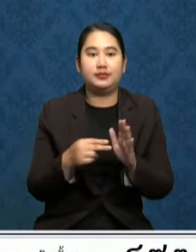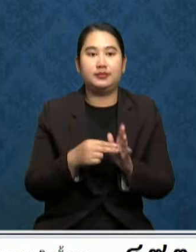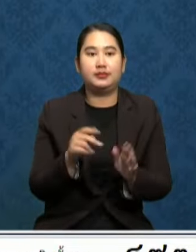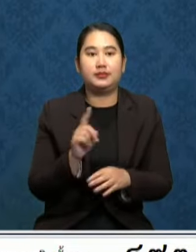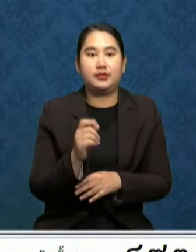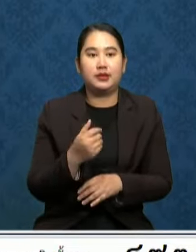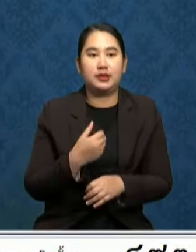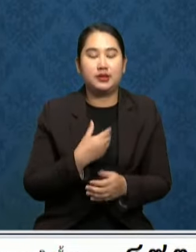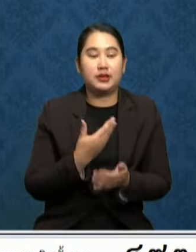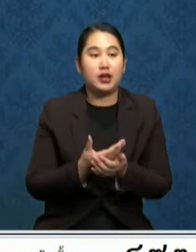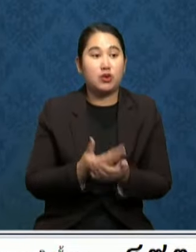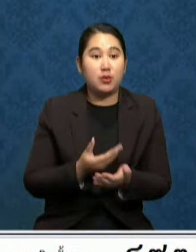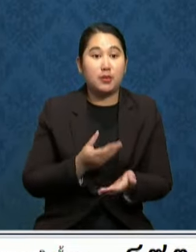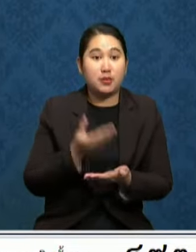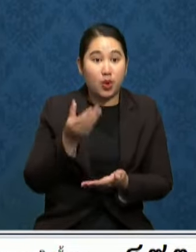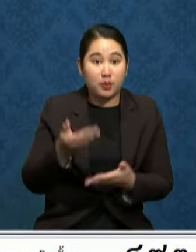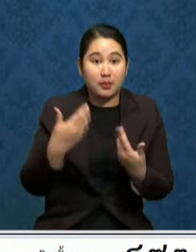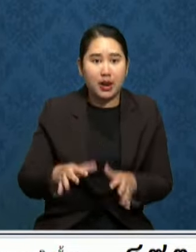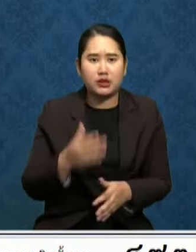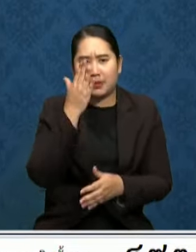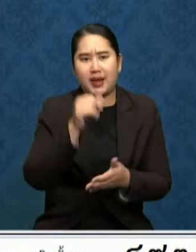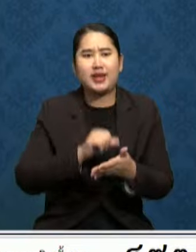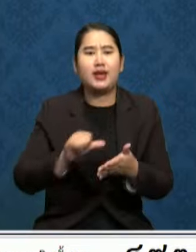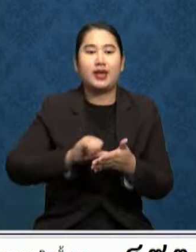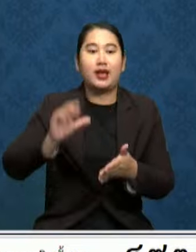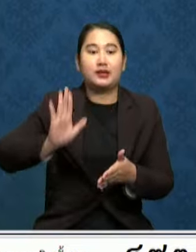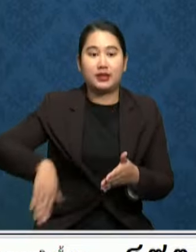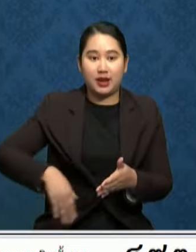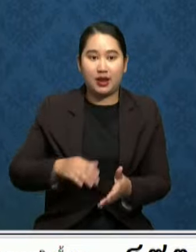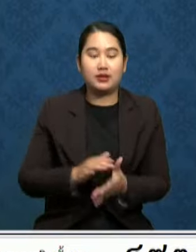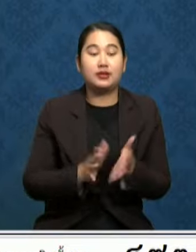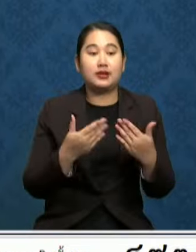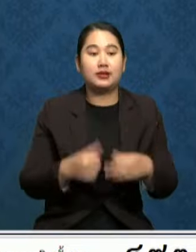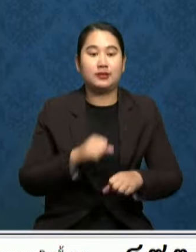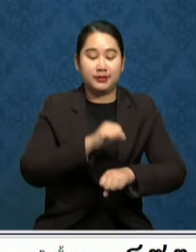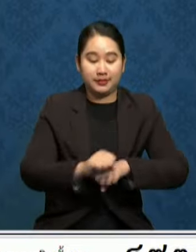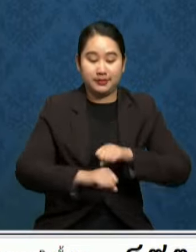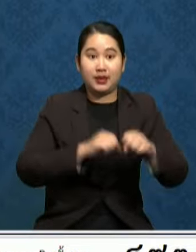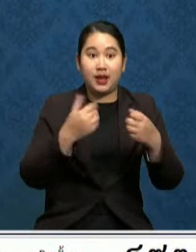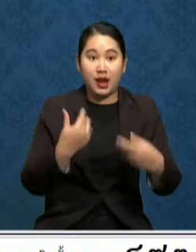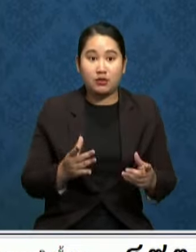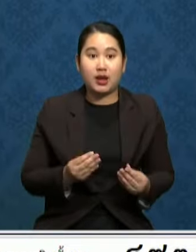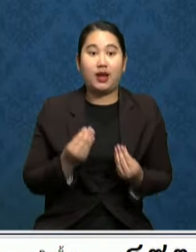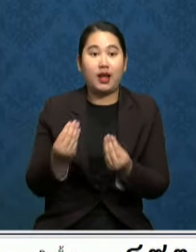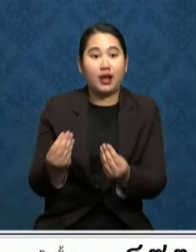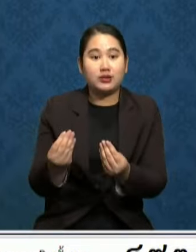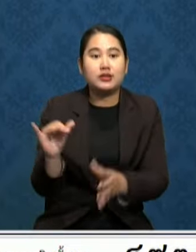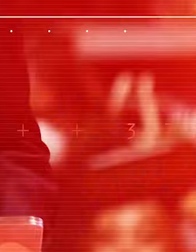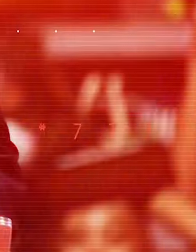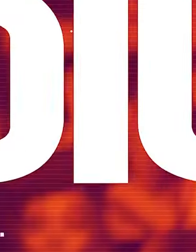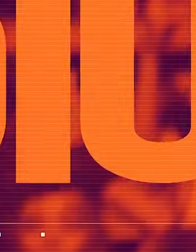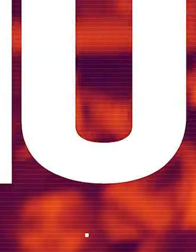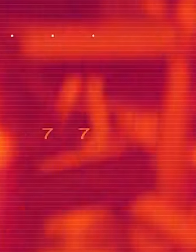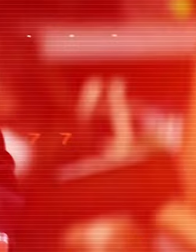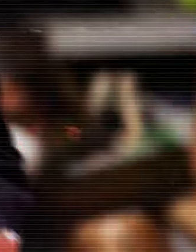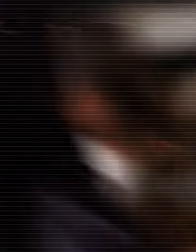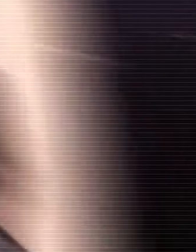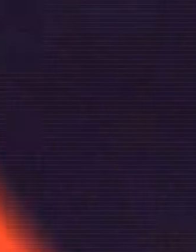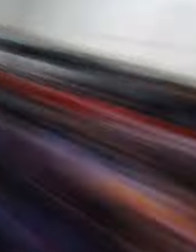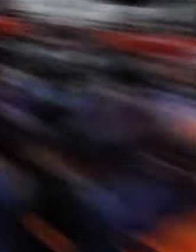อนุมัิงบไปแลถต้มาแ้ไขแบบกทีหลังแล้ทำไมถงได้สร้างเสร็จแล้วยงส่งมอบให้ท้องถินไม่ได้ครั